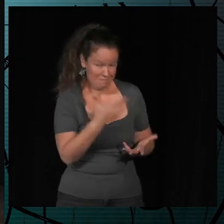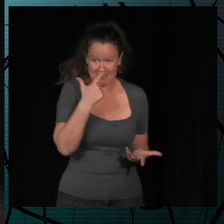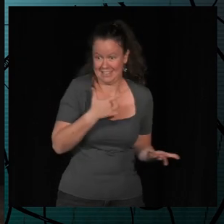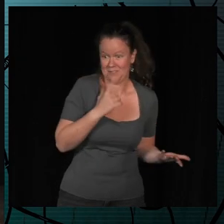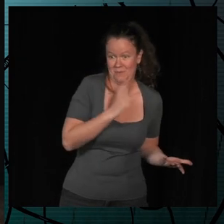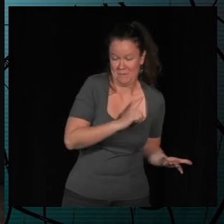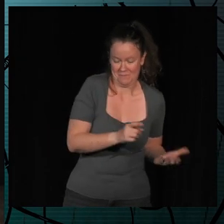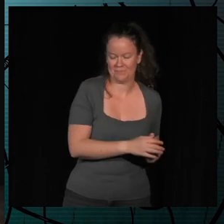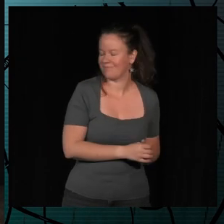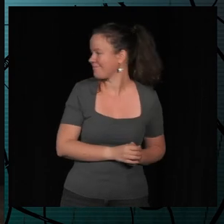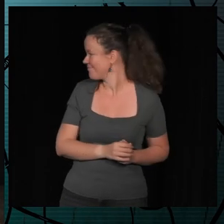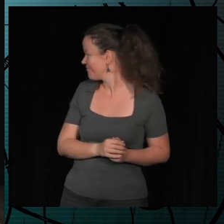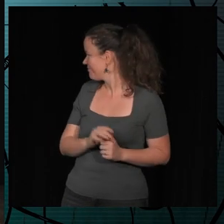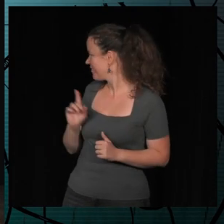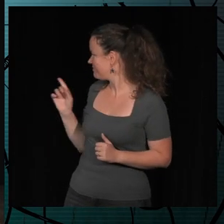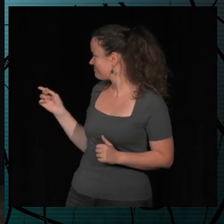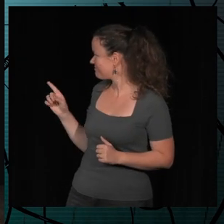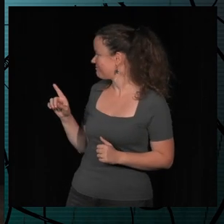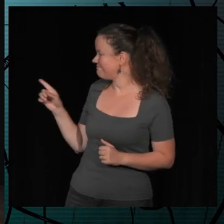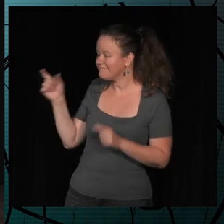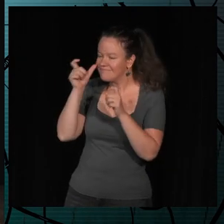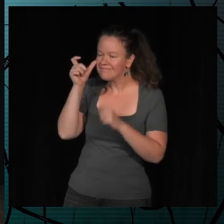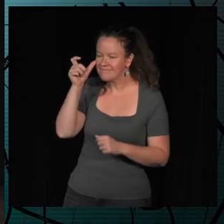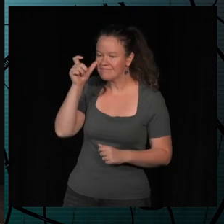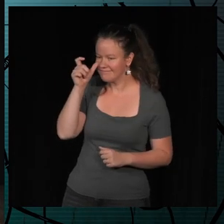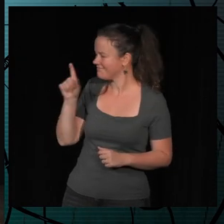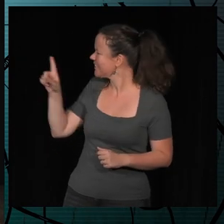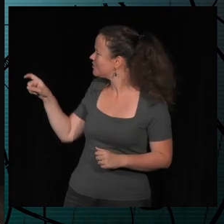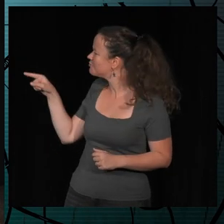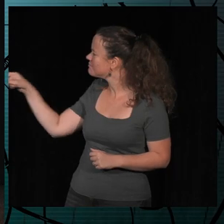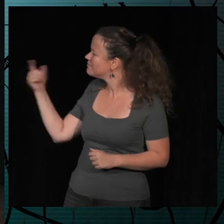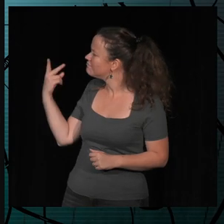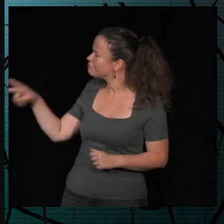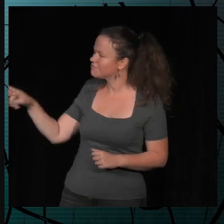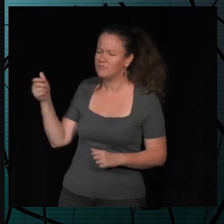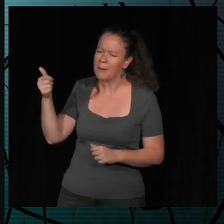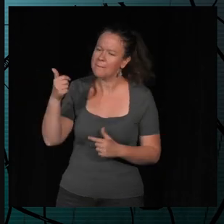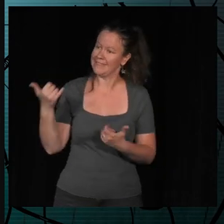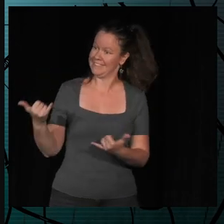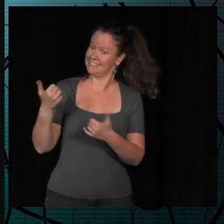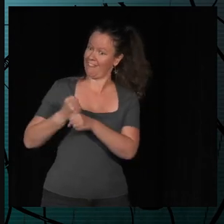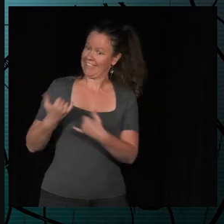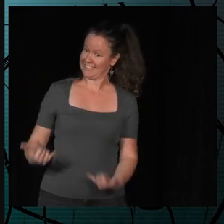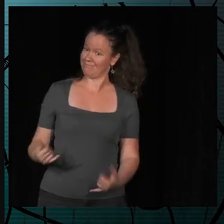petite question mais au représentants la BPI sur votre propre question parisque vous avez parlé de ces étudiants qui viennent avec